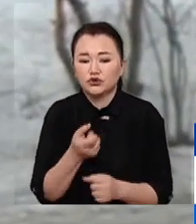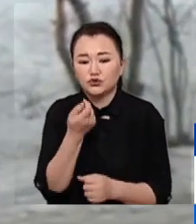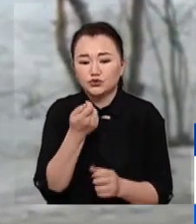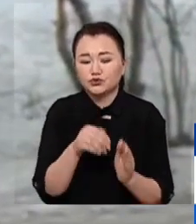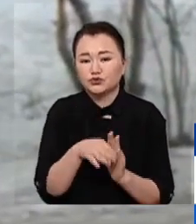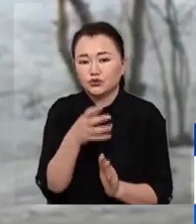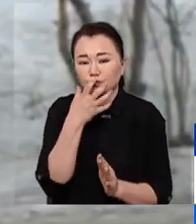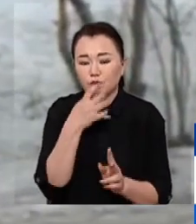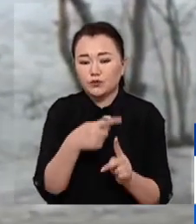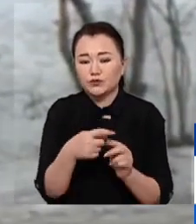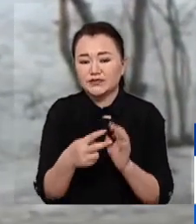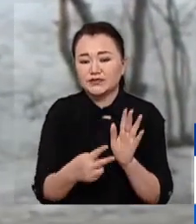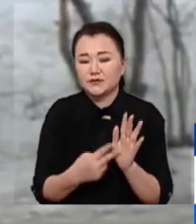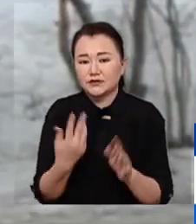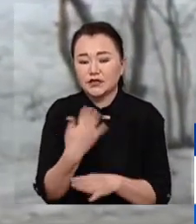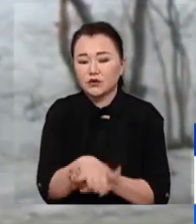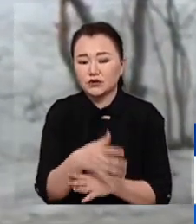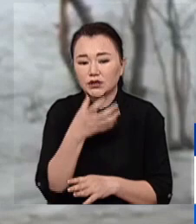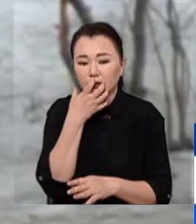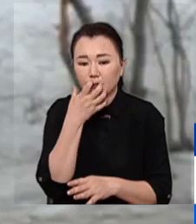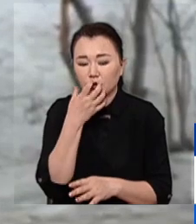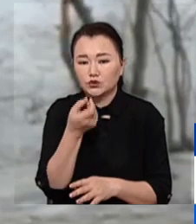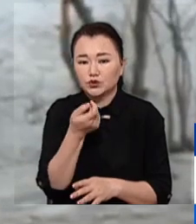потеплее, 18 стало. На улице тепло,